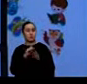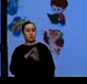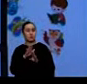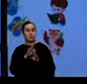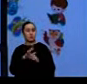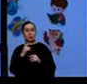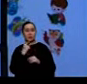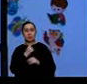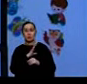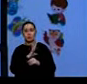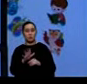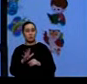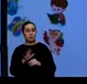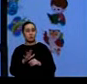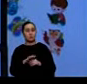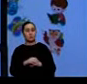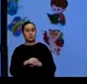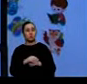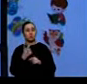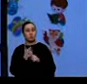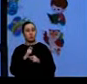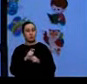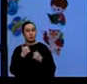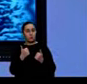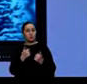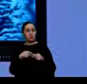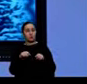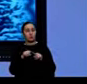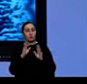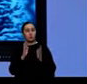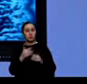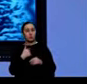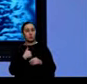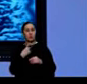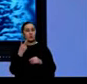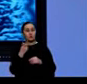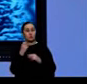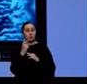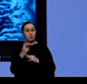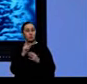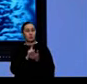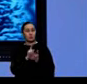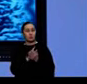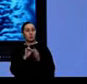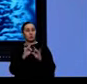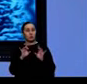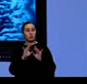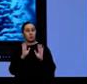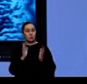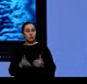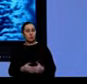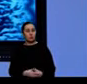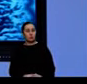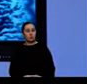Vazifalar bajarishda qiyinchilik bo'lmadimi? Juda yaxshi. Unday bo'lsa, men 212 mashqni tushuntirib